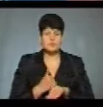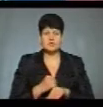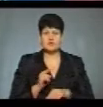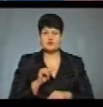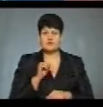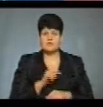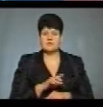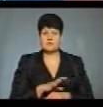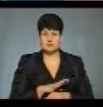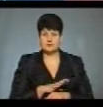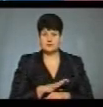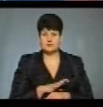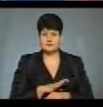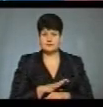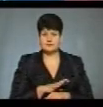був